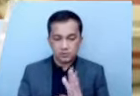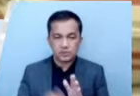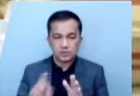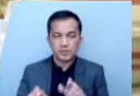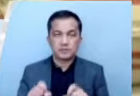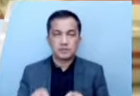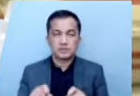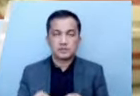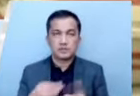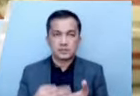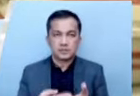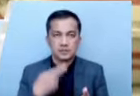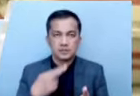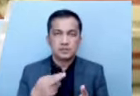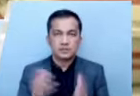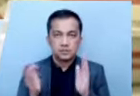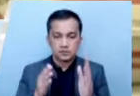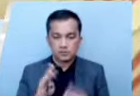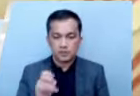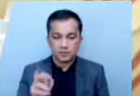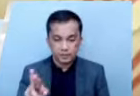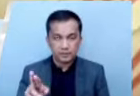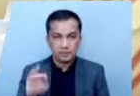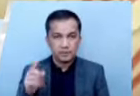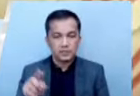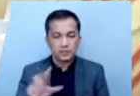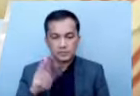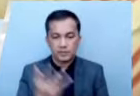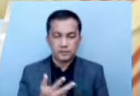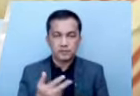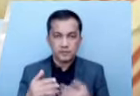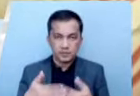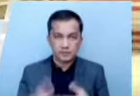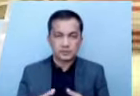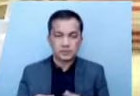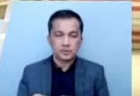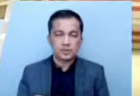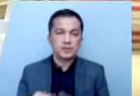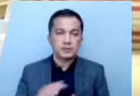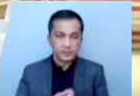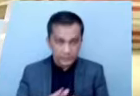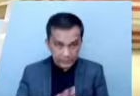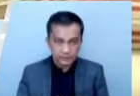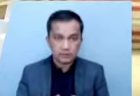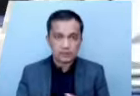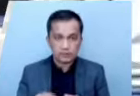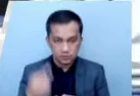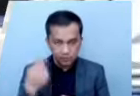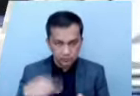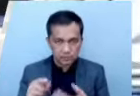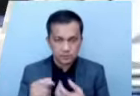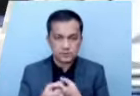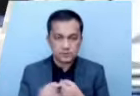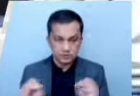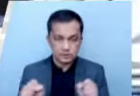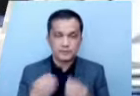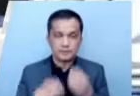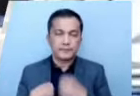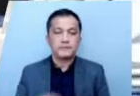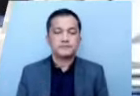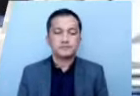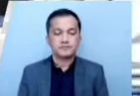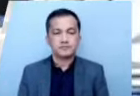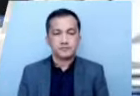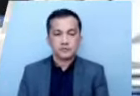na nagsisilbing buffer stock 3 buwan matapos ipagiling para masigurong ligtas pang kainin. We follow the